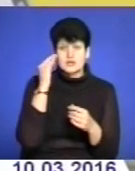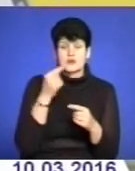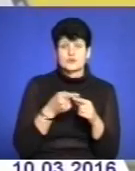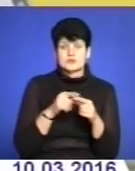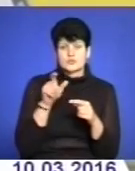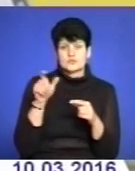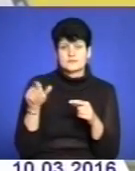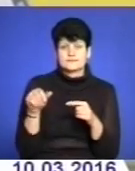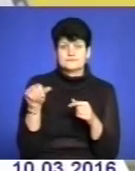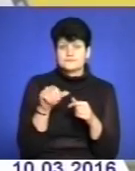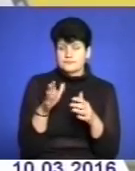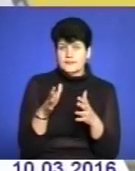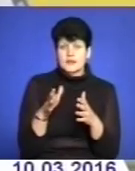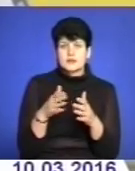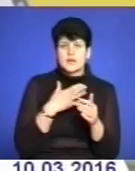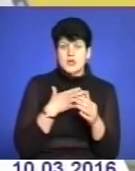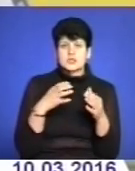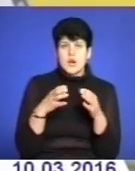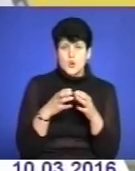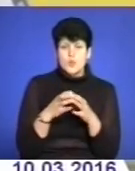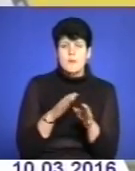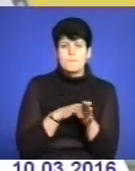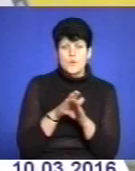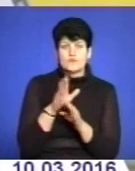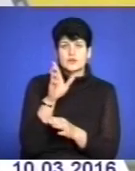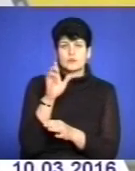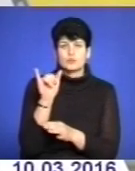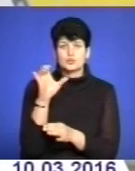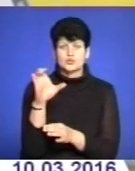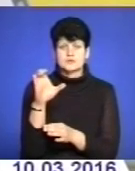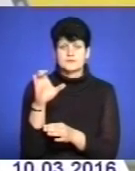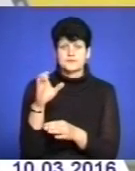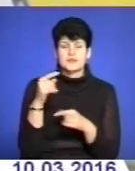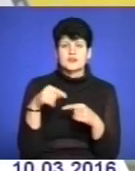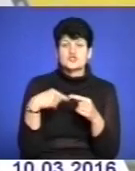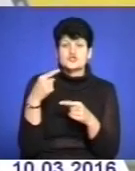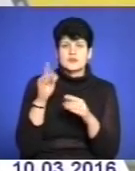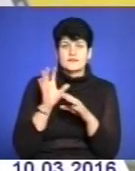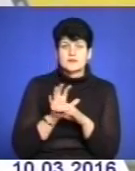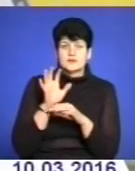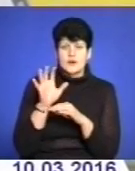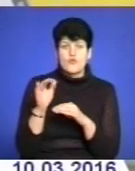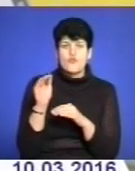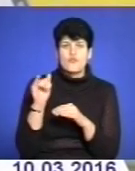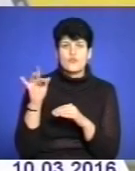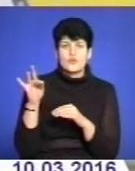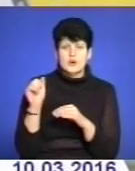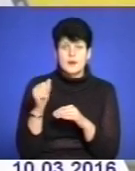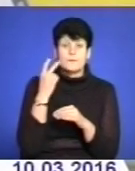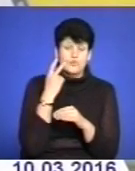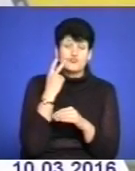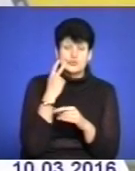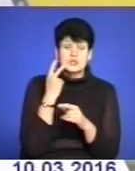Наша волонтерська група постійно. Повний бус зараз на відправку, і потім через два тижні виїжджає фура знову. І постійно,